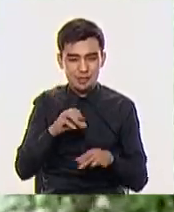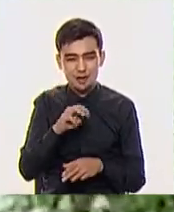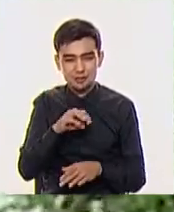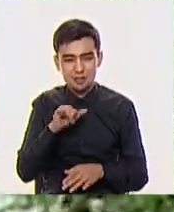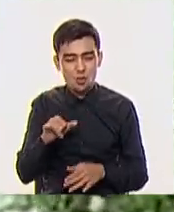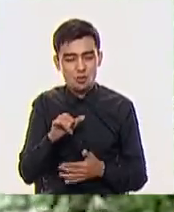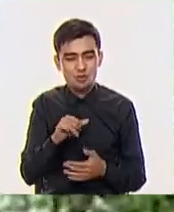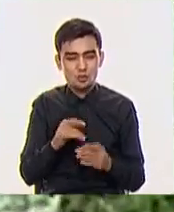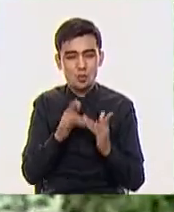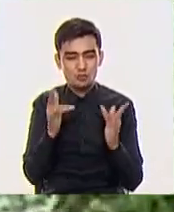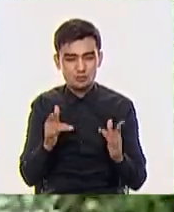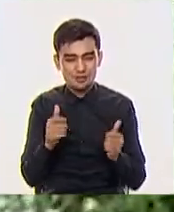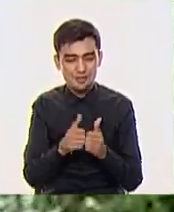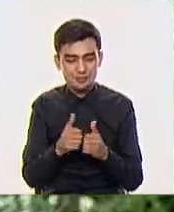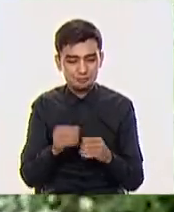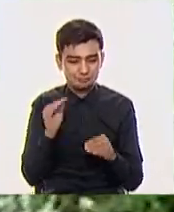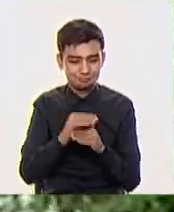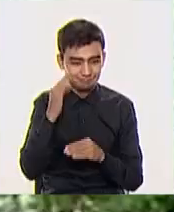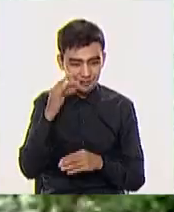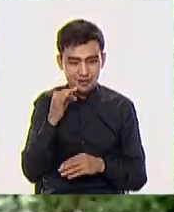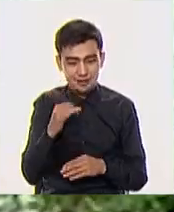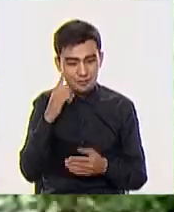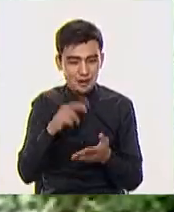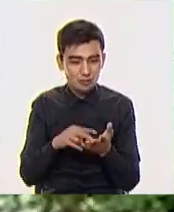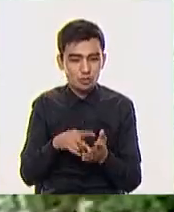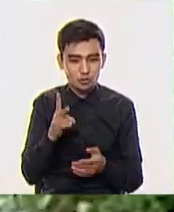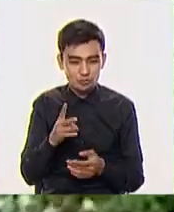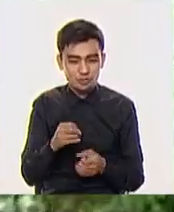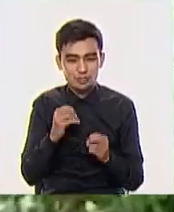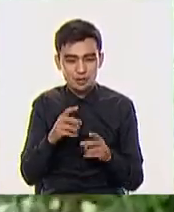бой көтеруді жоспарлап отырмыз. Жобаны толығымен демеушілер қаржыландырады.